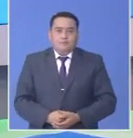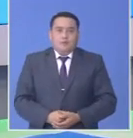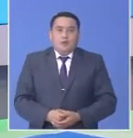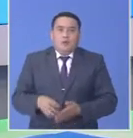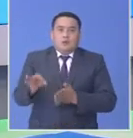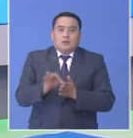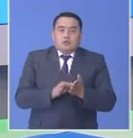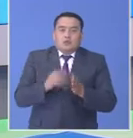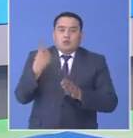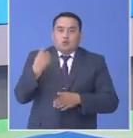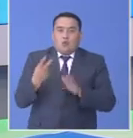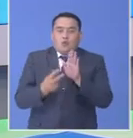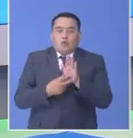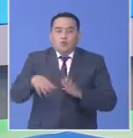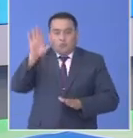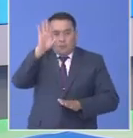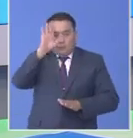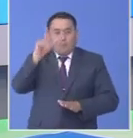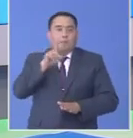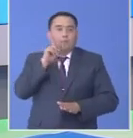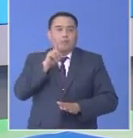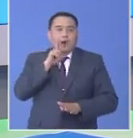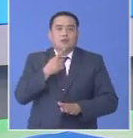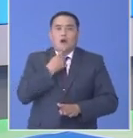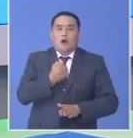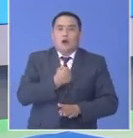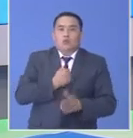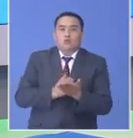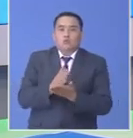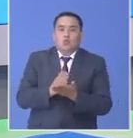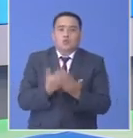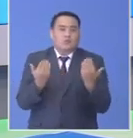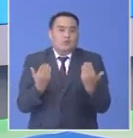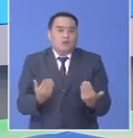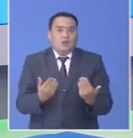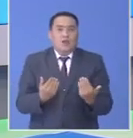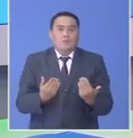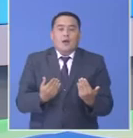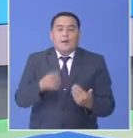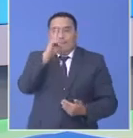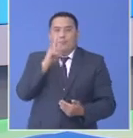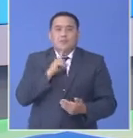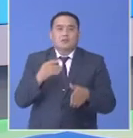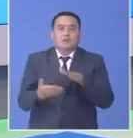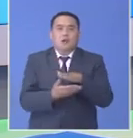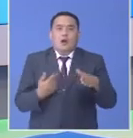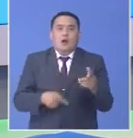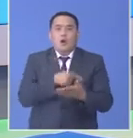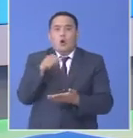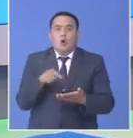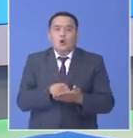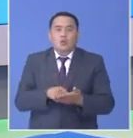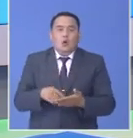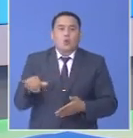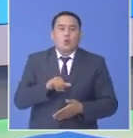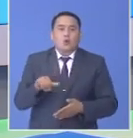Сразу 108 молодых защитников Отечества сегодня присягнули на верность Родине и народу. Месяц назад их призвали из городов Урал, Актобе